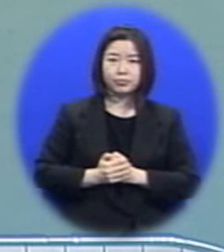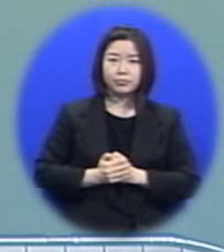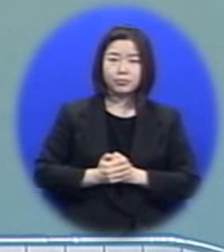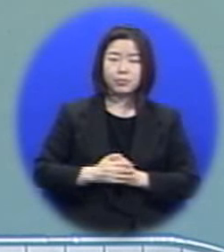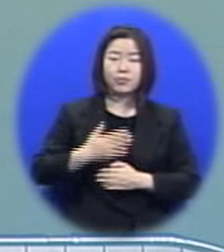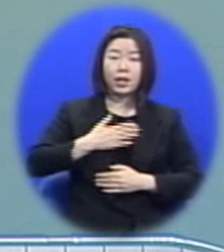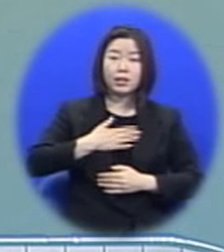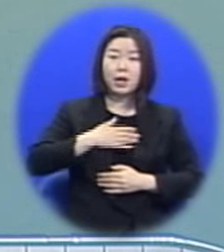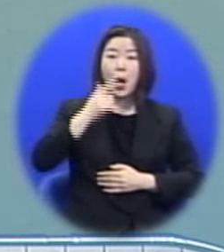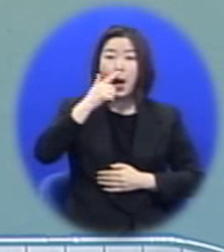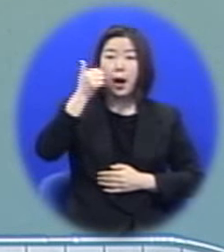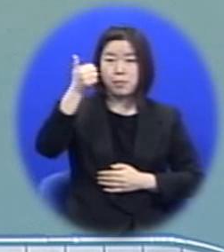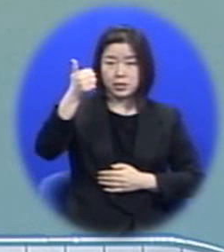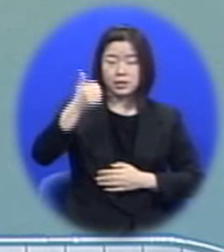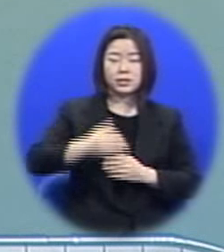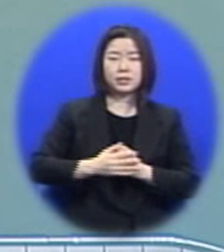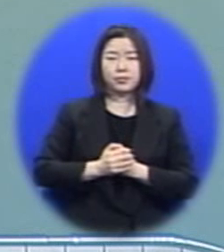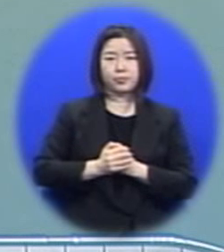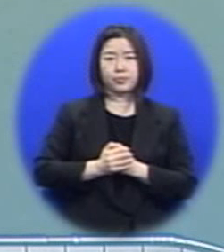저희 부친은